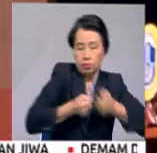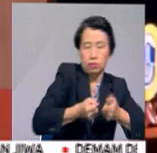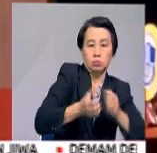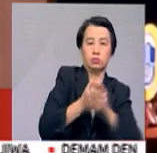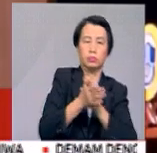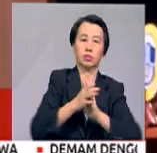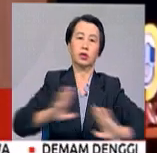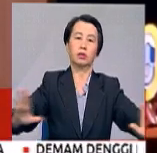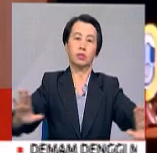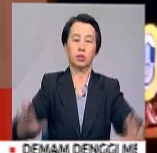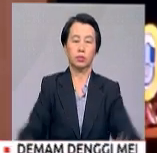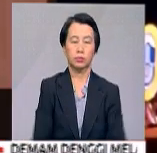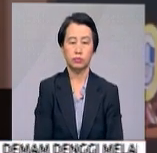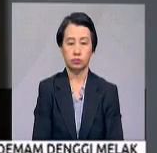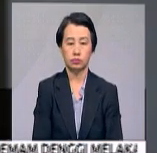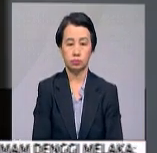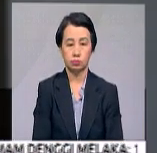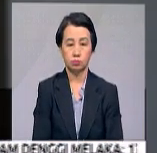diselamatkan.